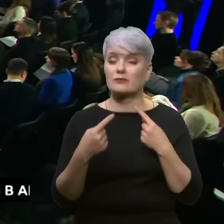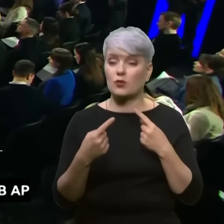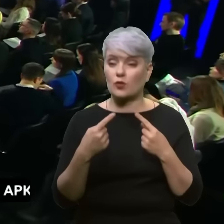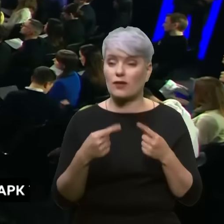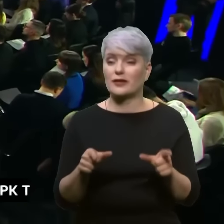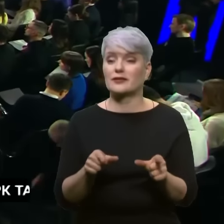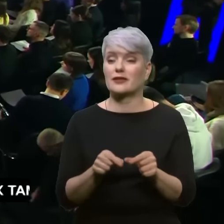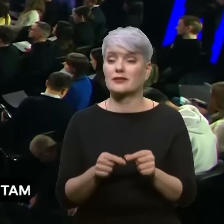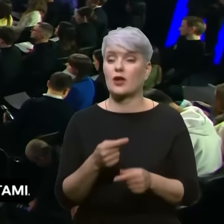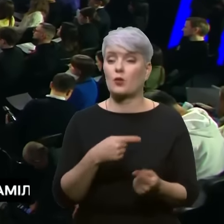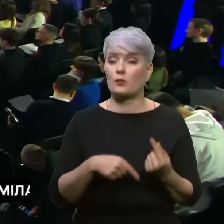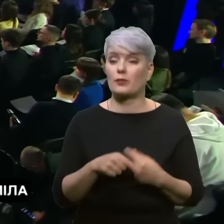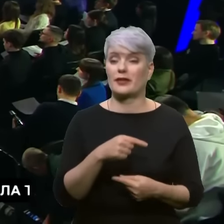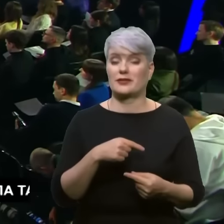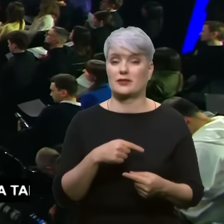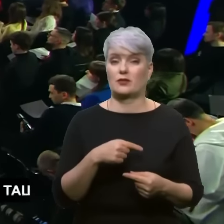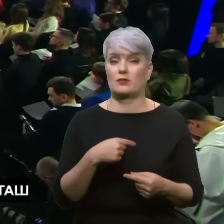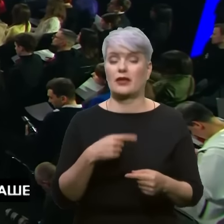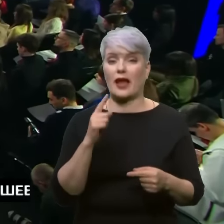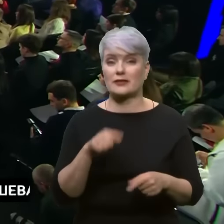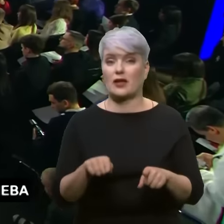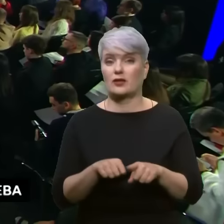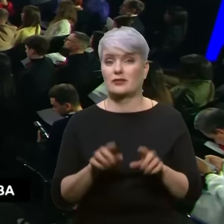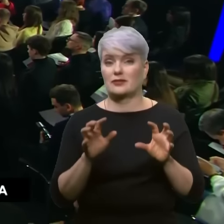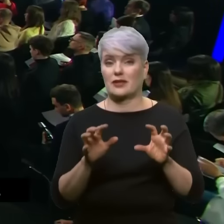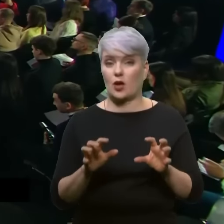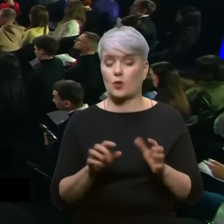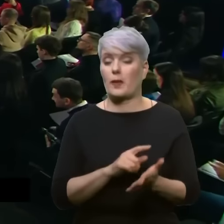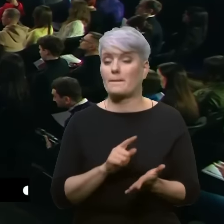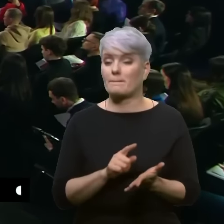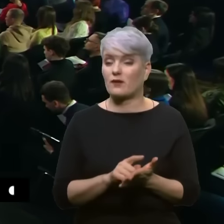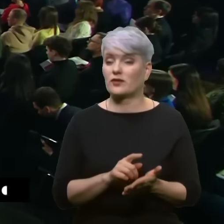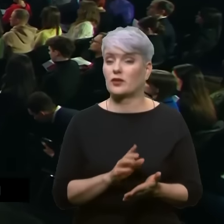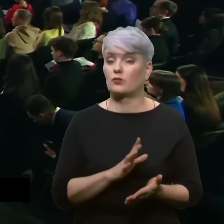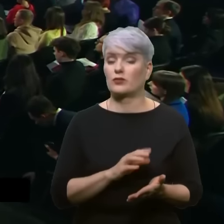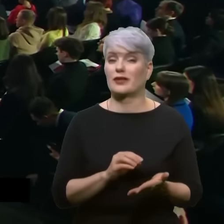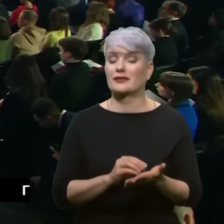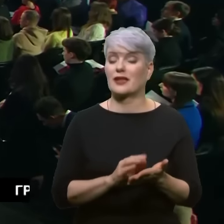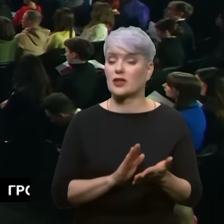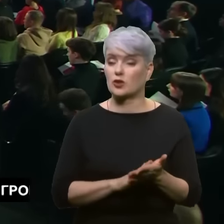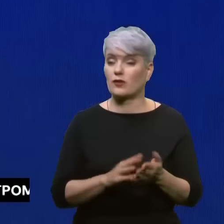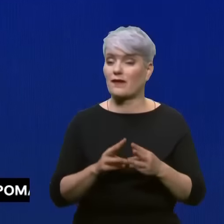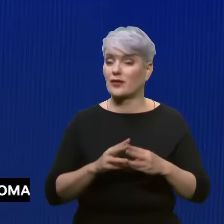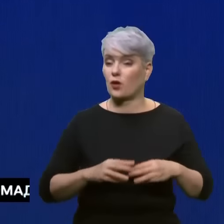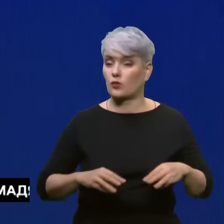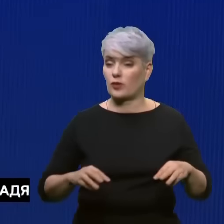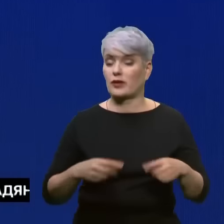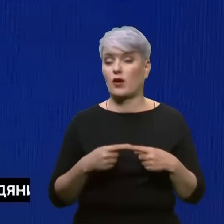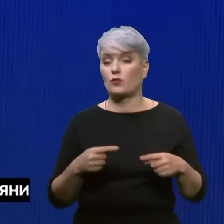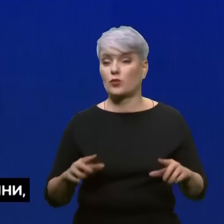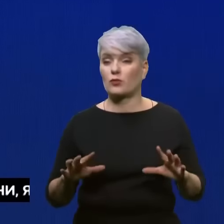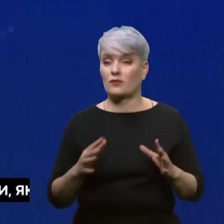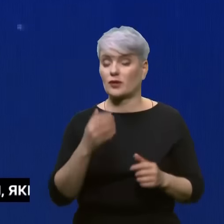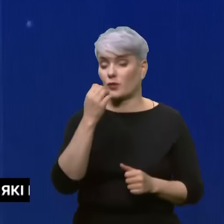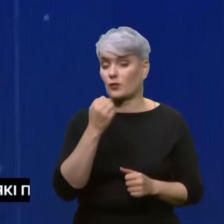з бізнесом. Я знаю, що відповідний закон повинен був бути зареєстрованим в Верховній Раді. У будь-якому випадку,